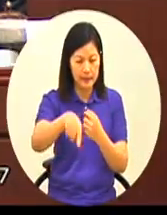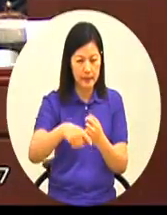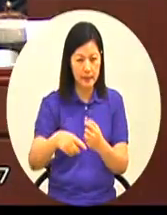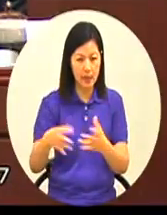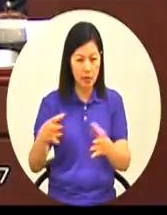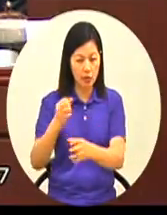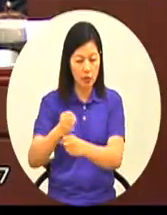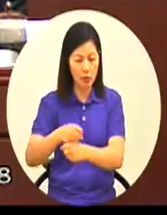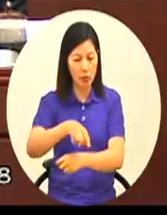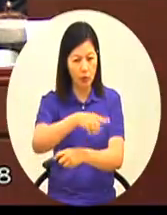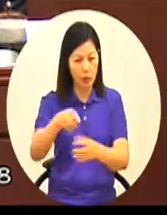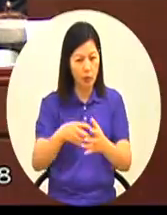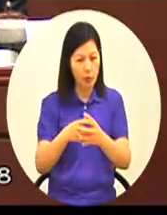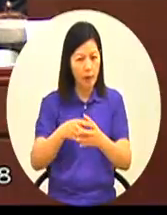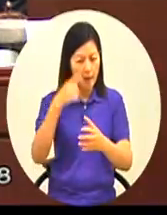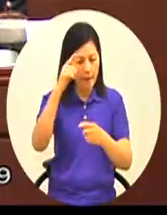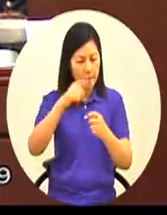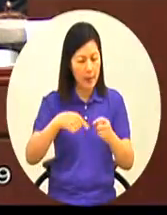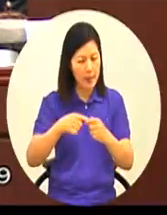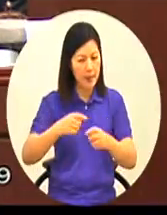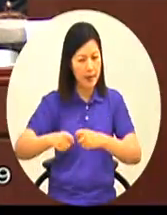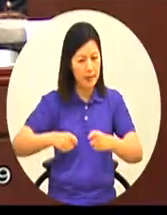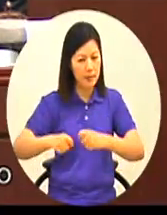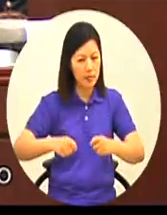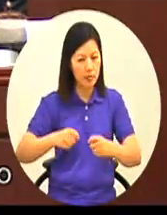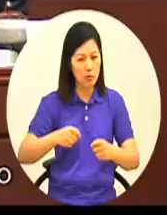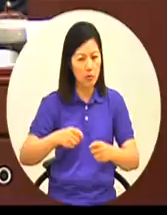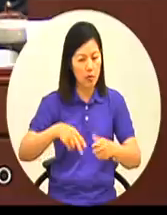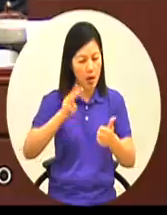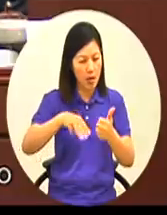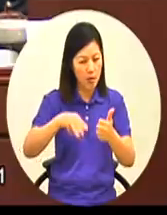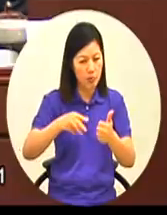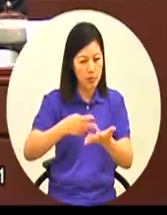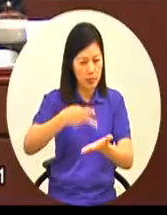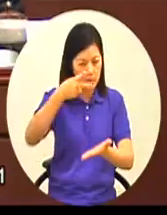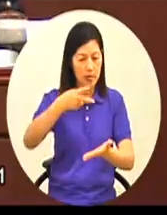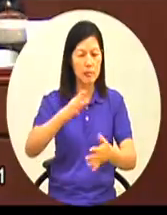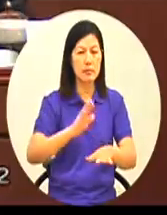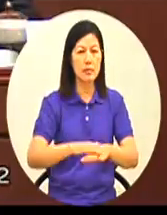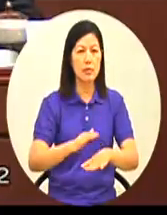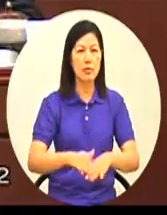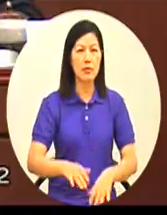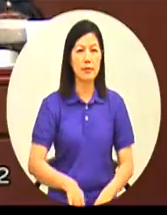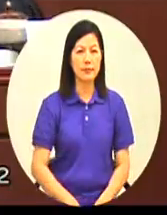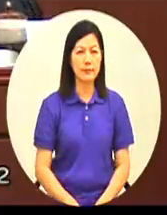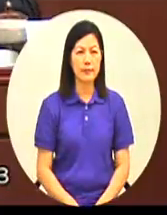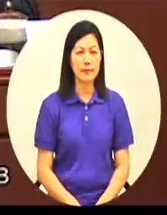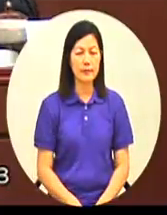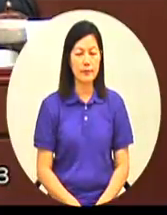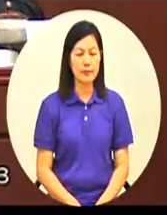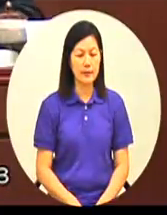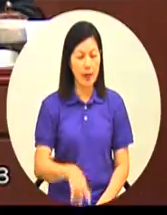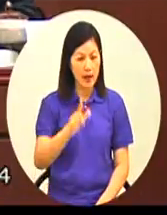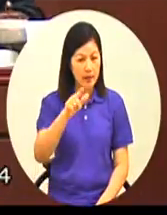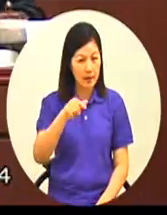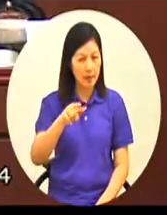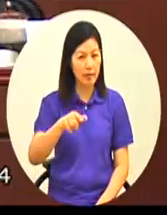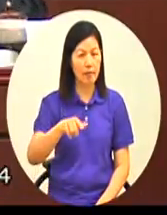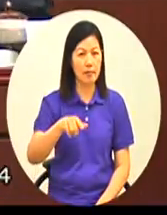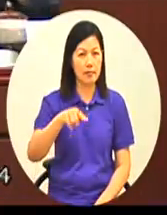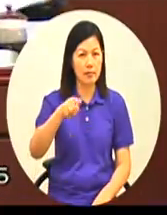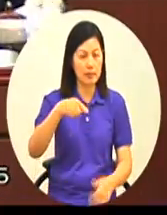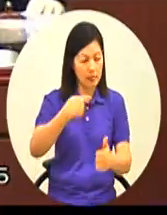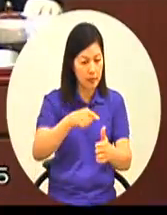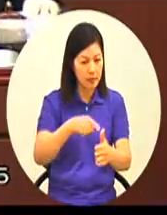规划好了，在明年我们一共会有两次的训练的课程。那有关于老师教授，我也邀请